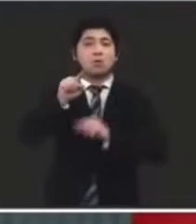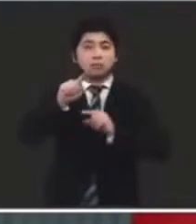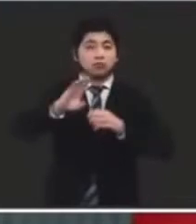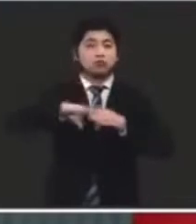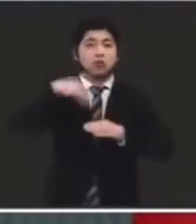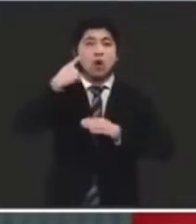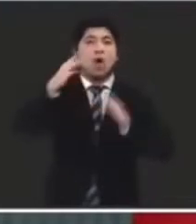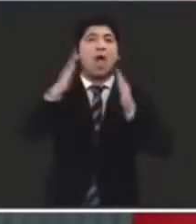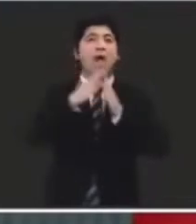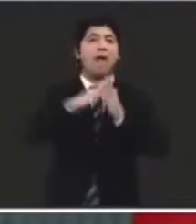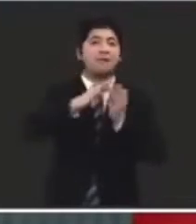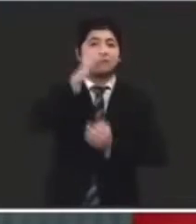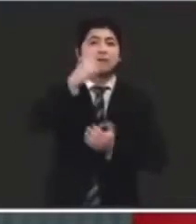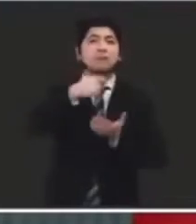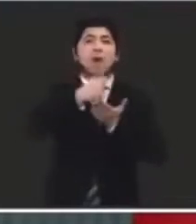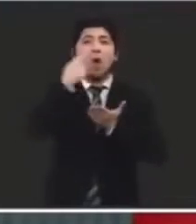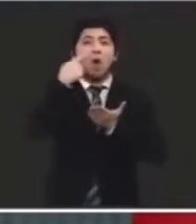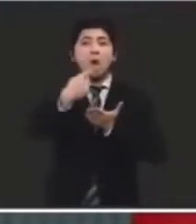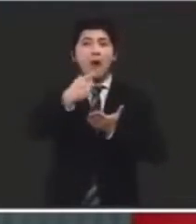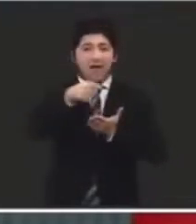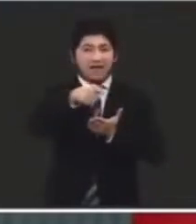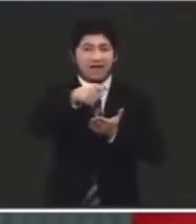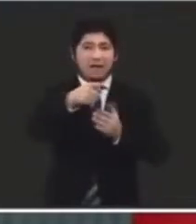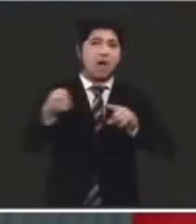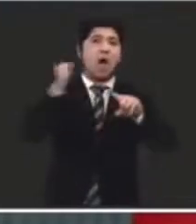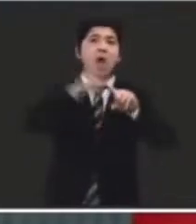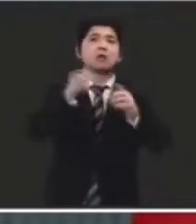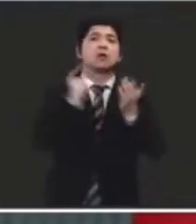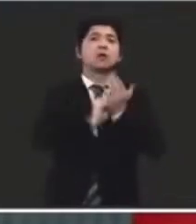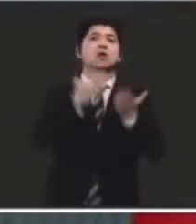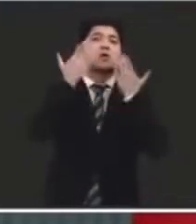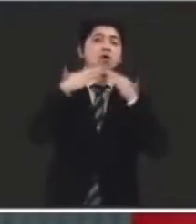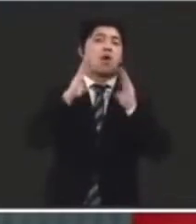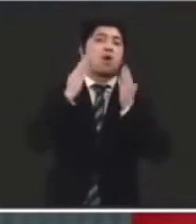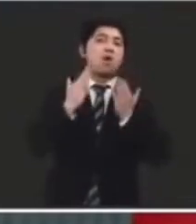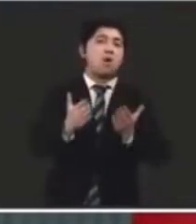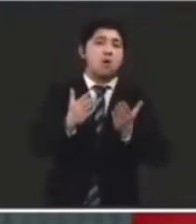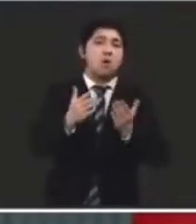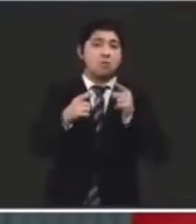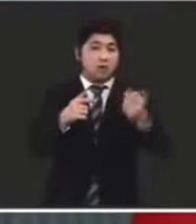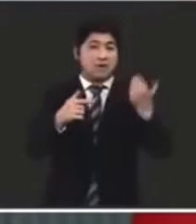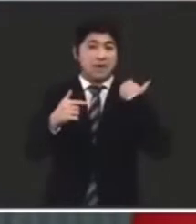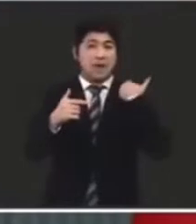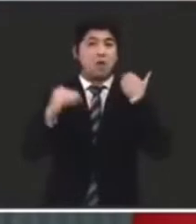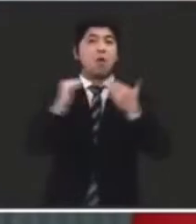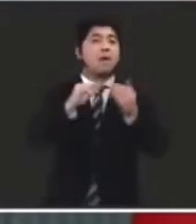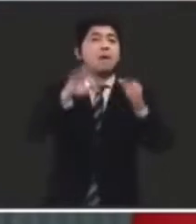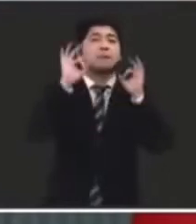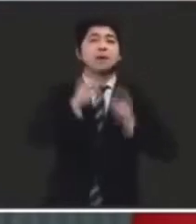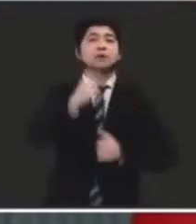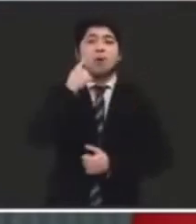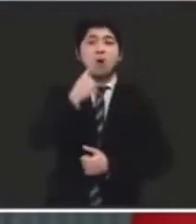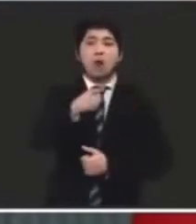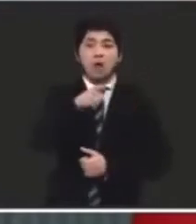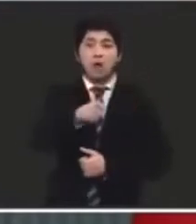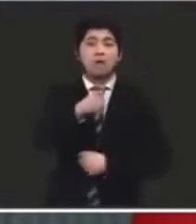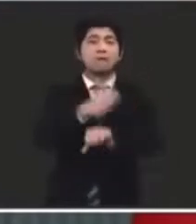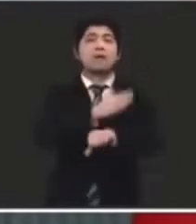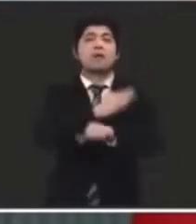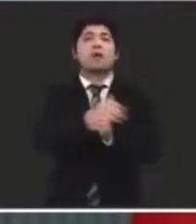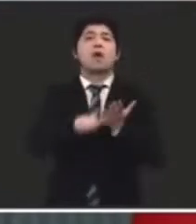hane geliri hesabına dahil etmiyoruz bu yeni uygulamaların da